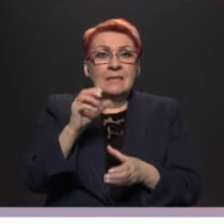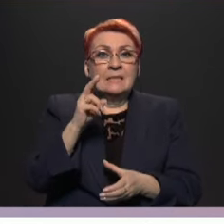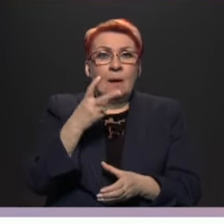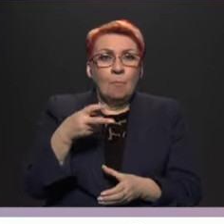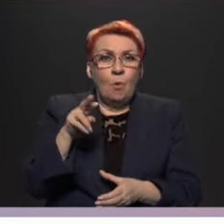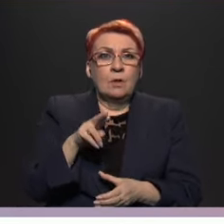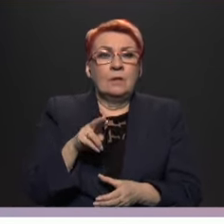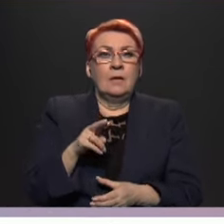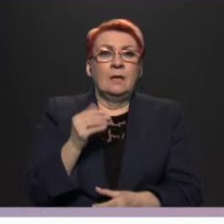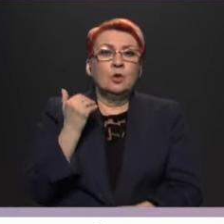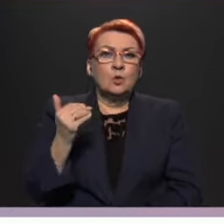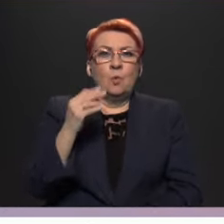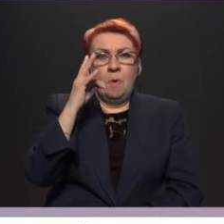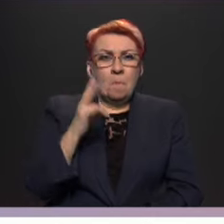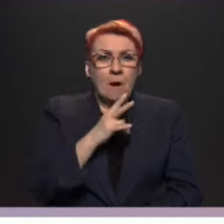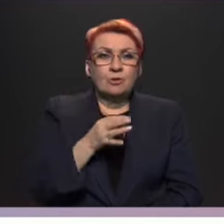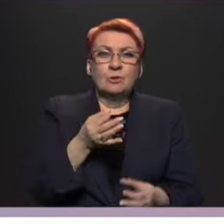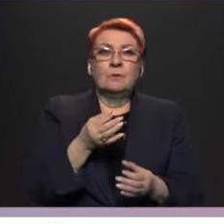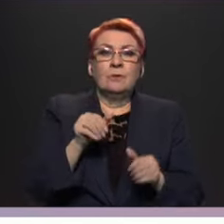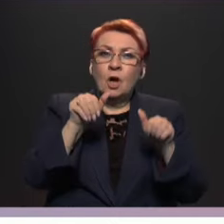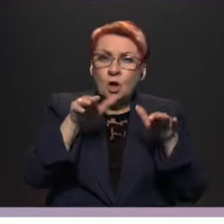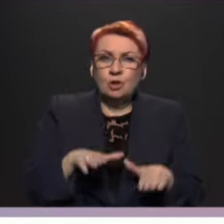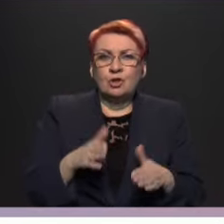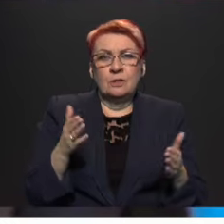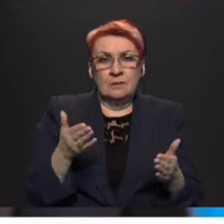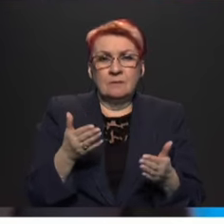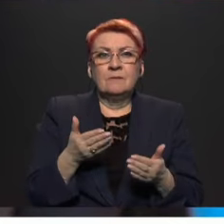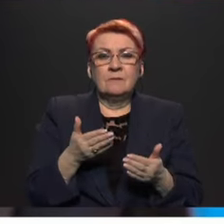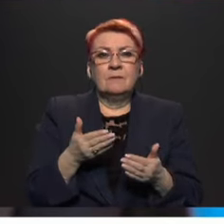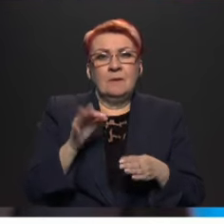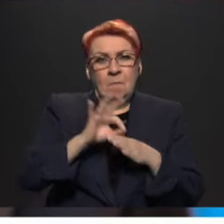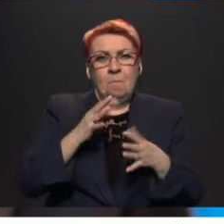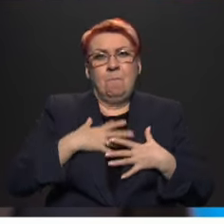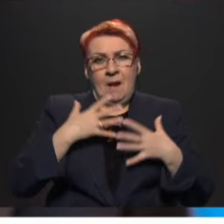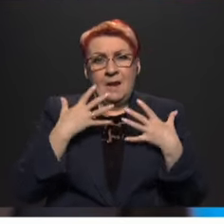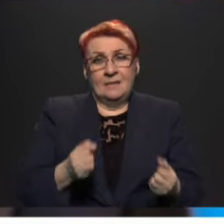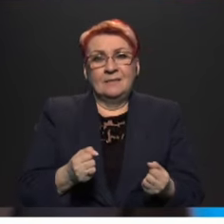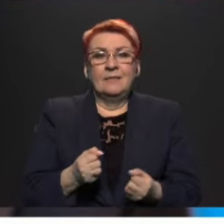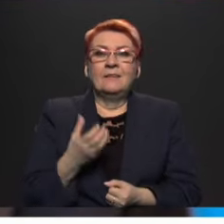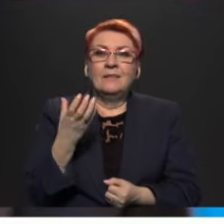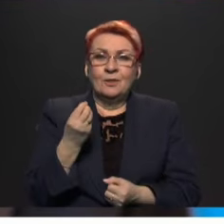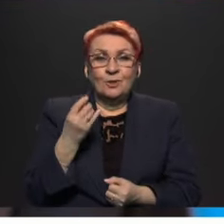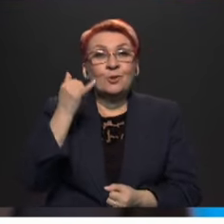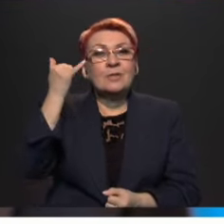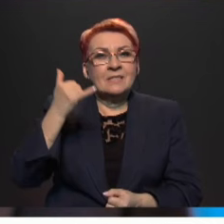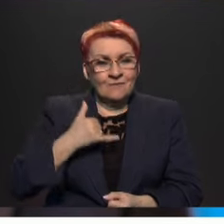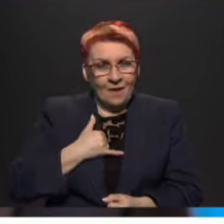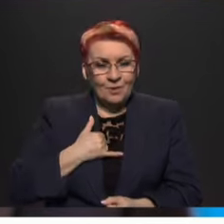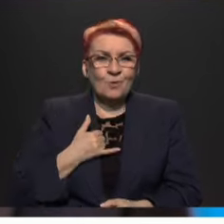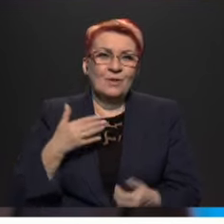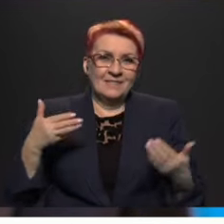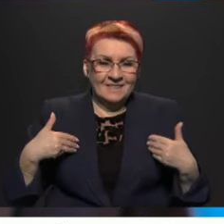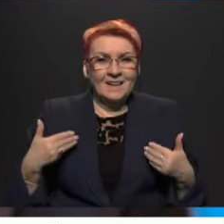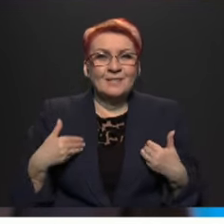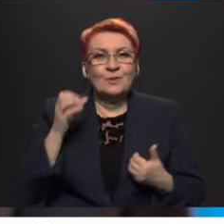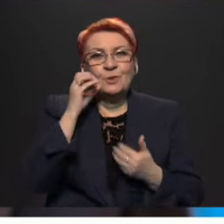сугубо батюшки, разрешить какие-то вот болезни. Спасибо за ответ. А у нас есть еще один звонок. Здравствуйте, мы вас